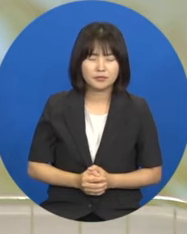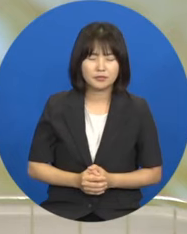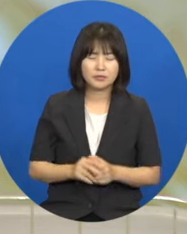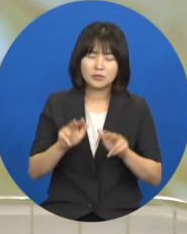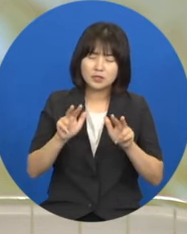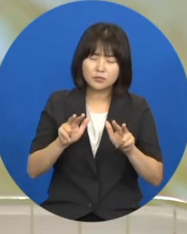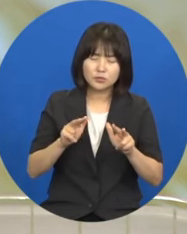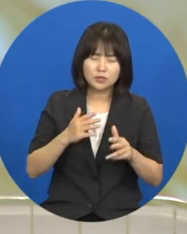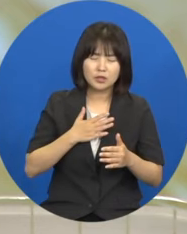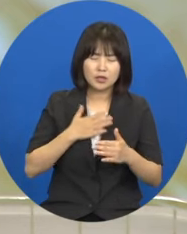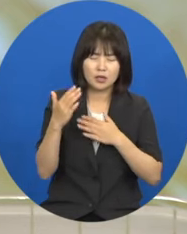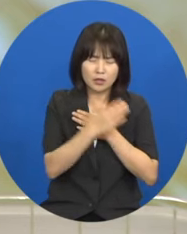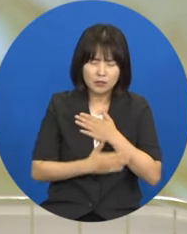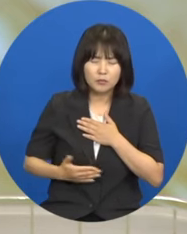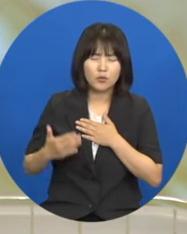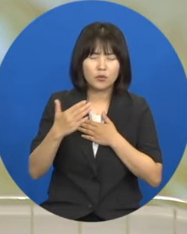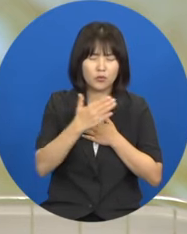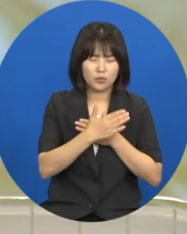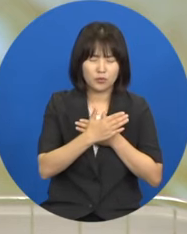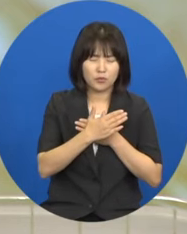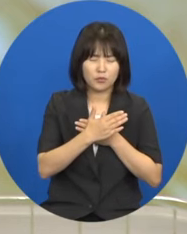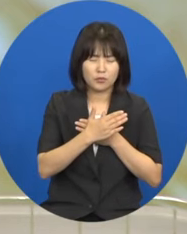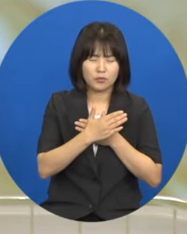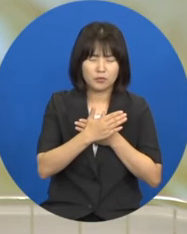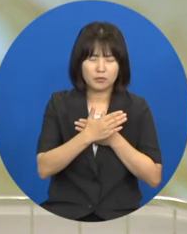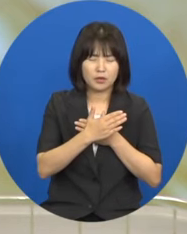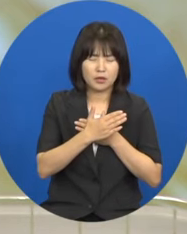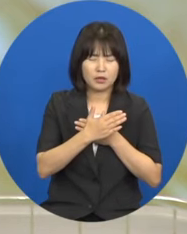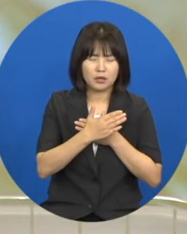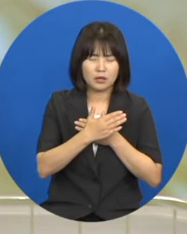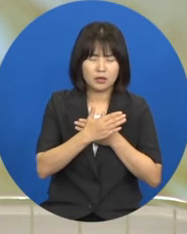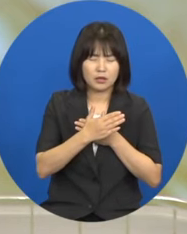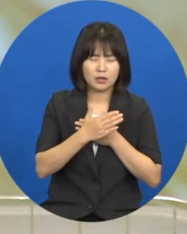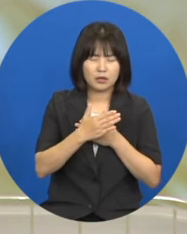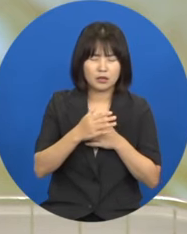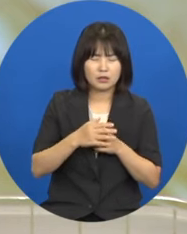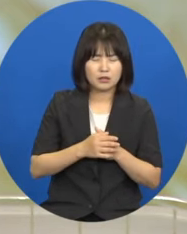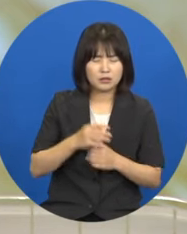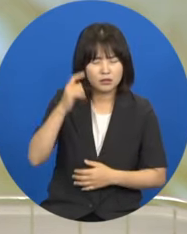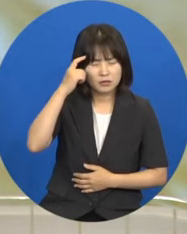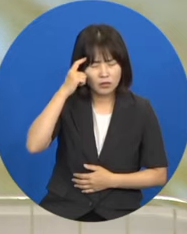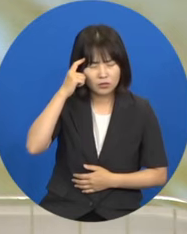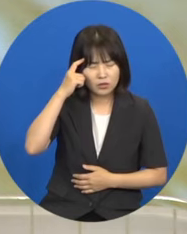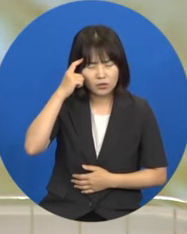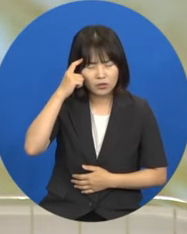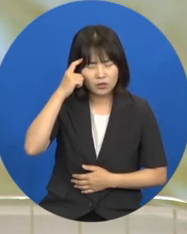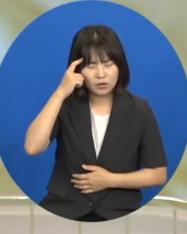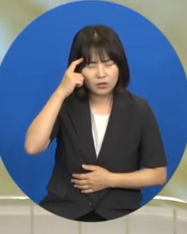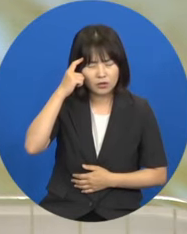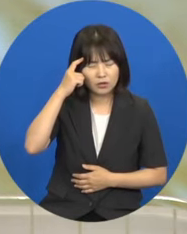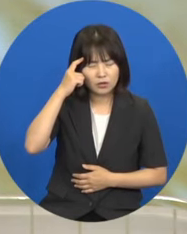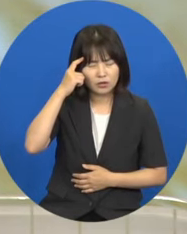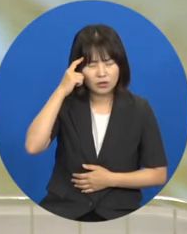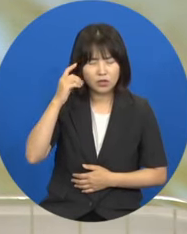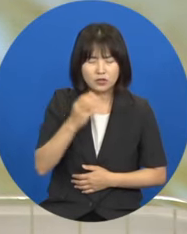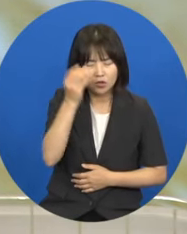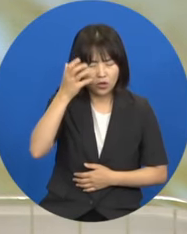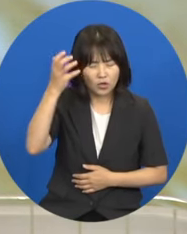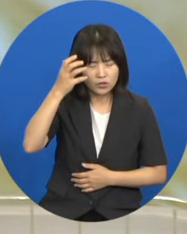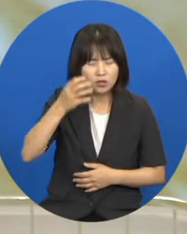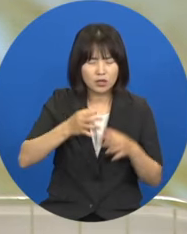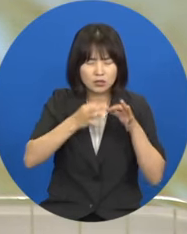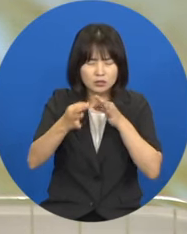지금도 내 몸에 붙은 생각에 내주하시는 성령의 음성을 듣기보다 내 몸의